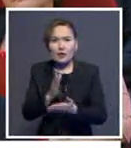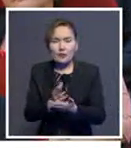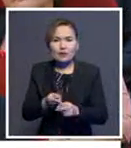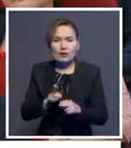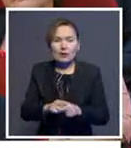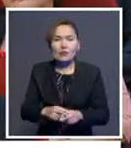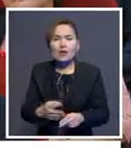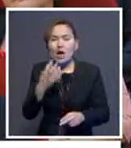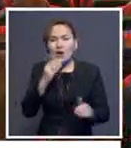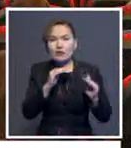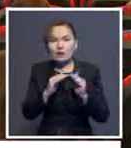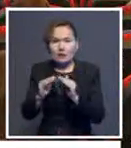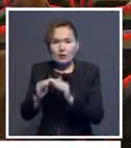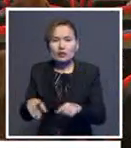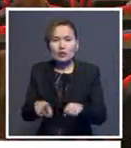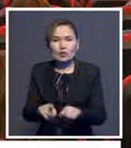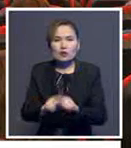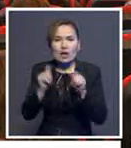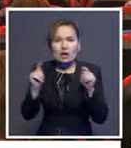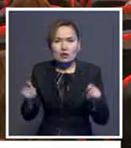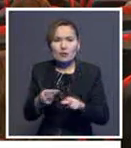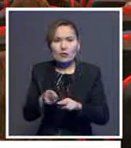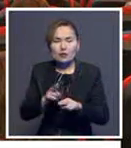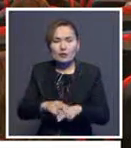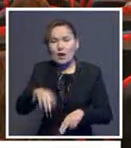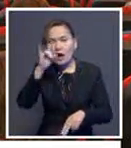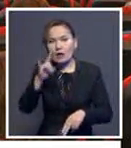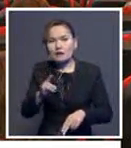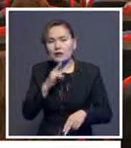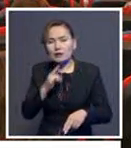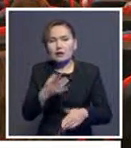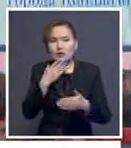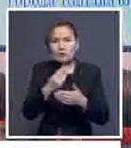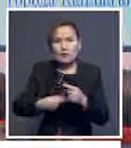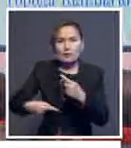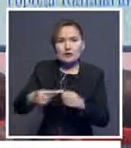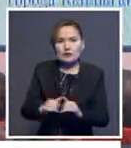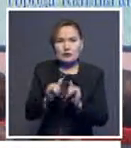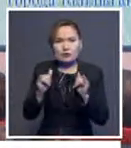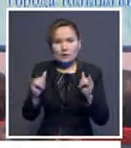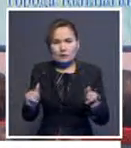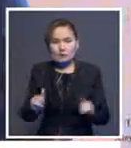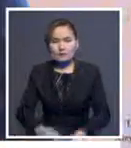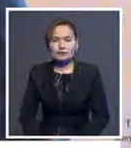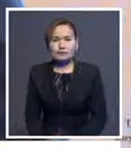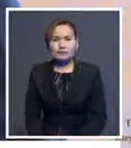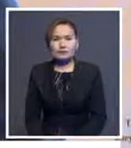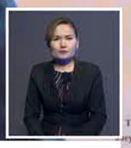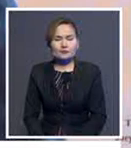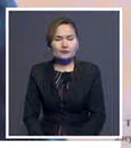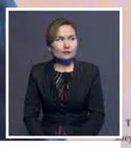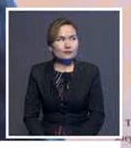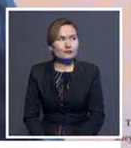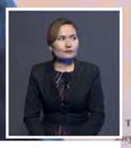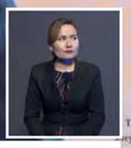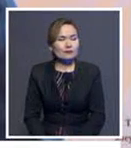фермерлер мен кәсіпкерлер елдің басқа да аймақтары мен шетелдерге отандық өнімдерді экспортқа шығарады. Жалпы